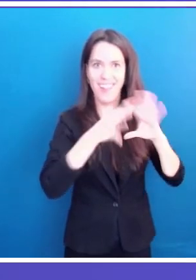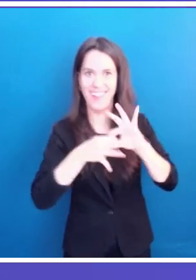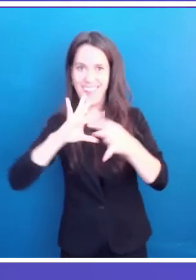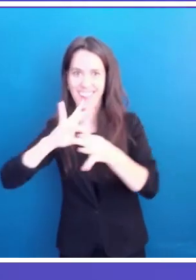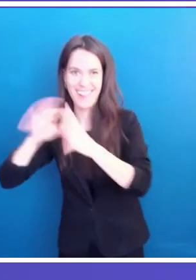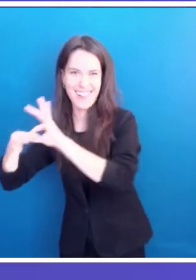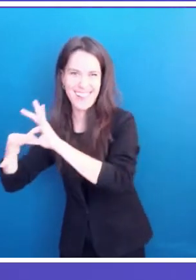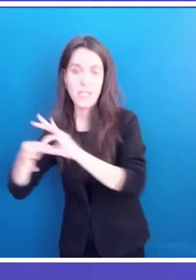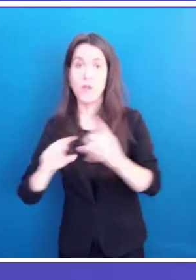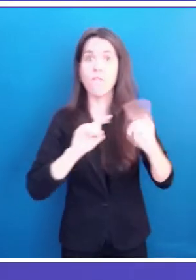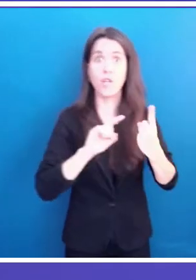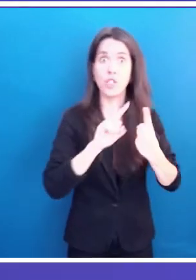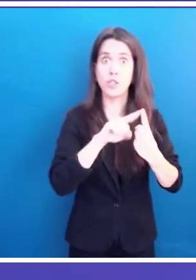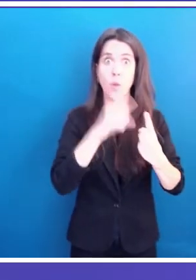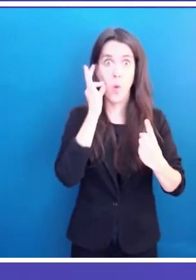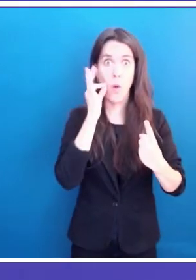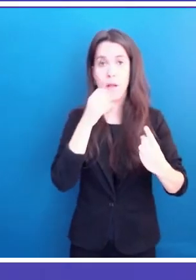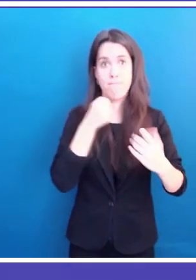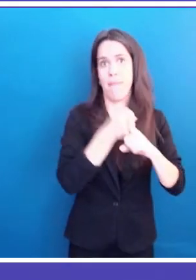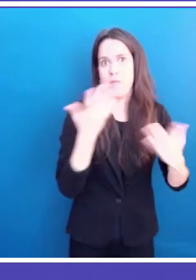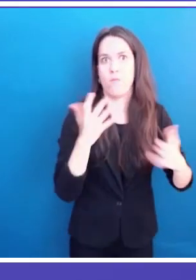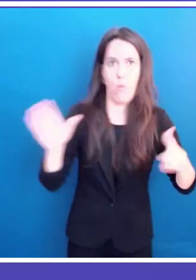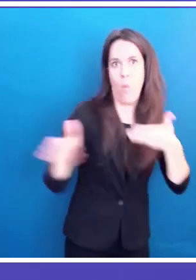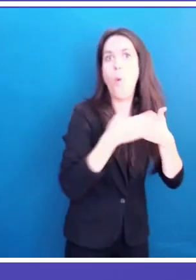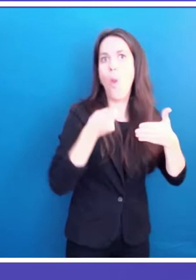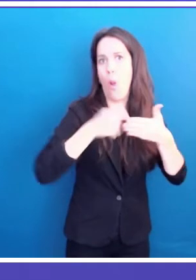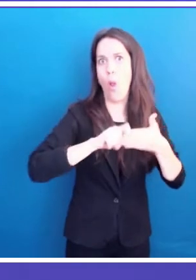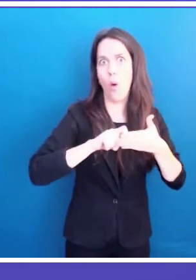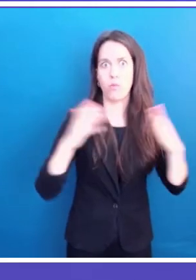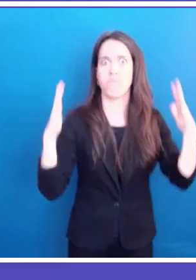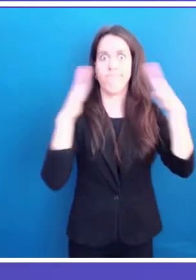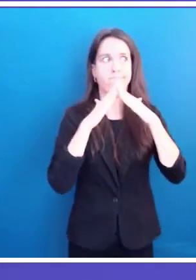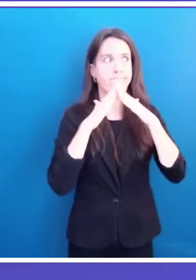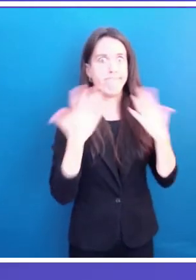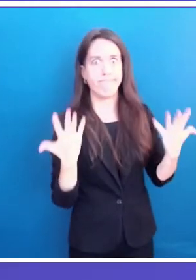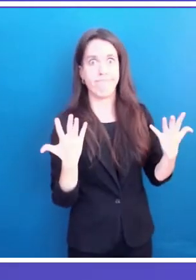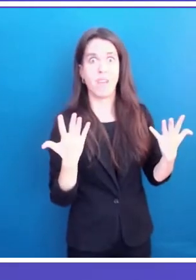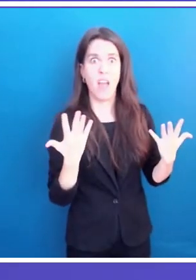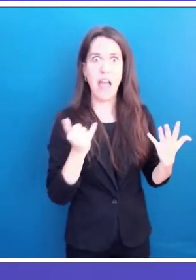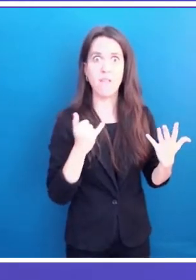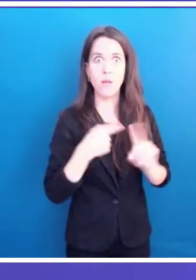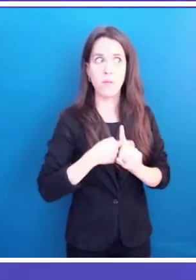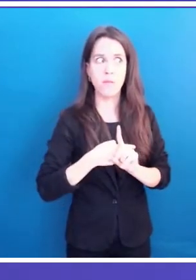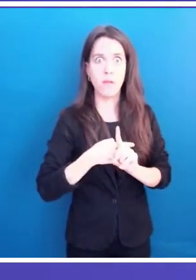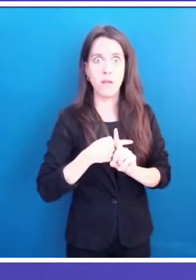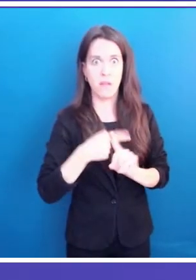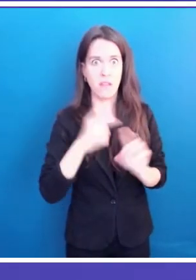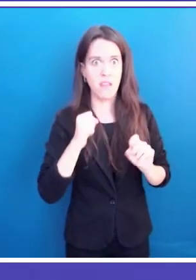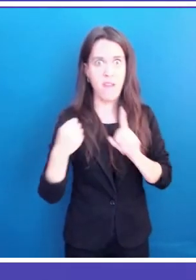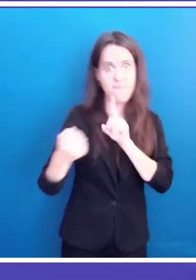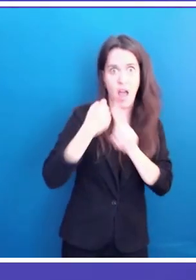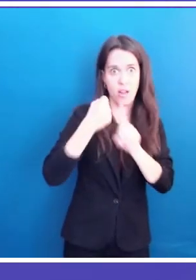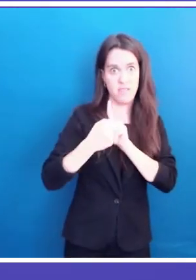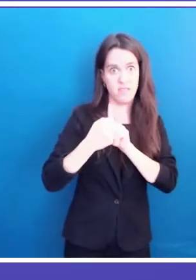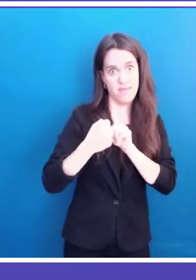تأثير الجائحة، ألا وهو الخطر، خطر النساء في مجال العنف المنزلي أو